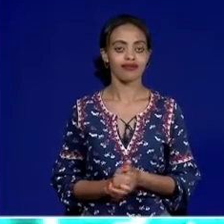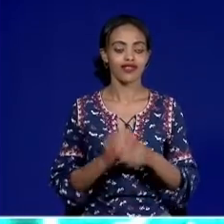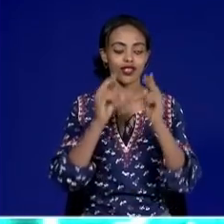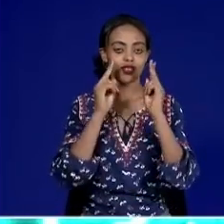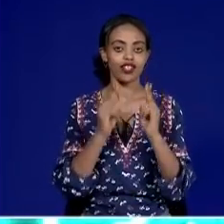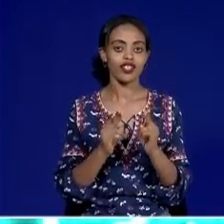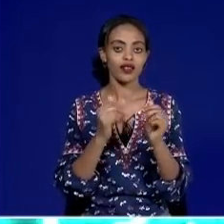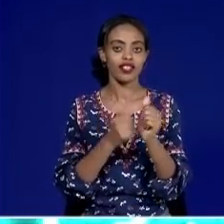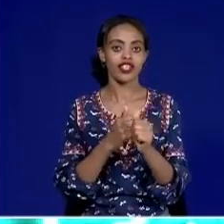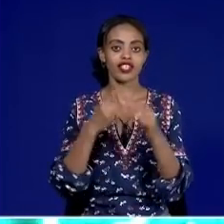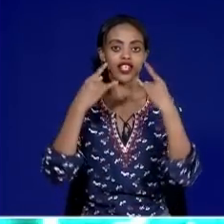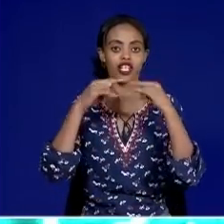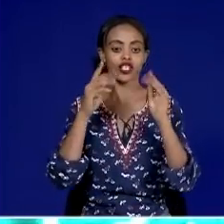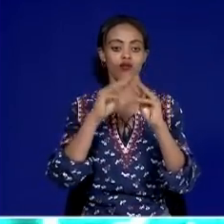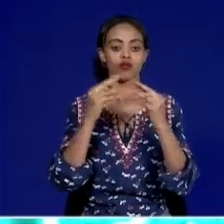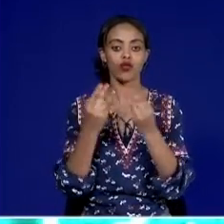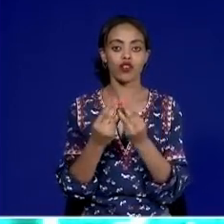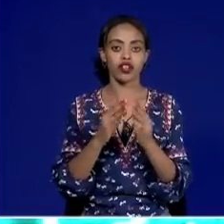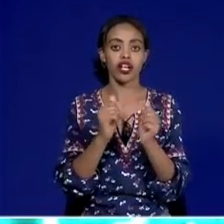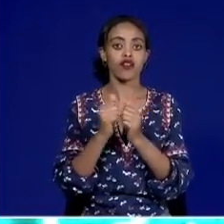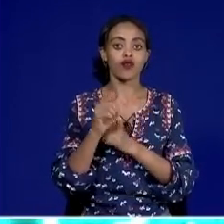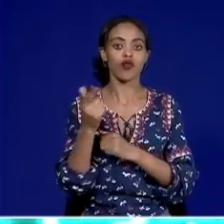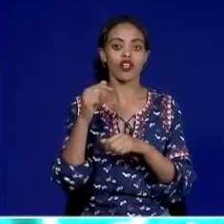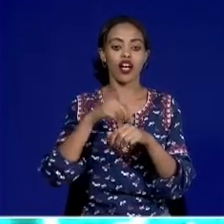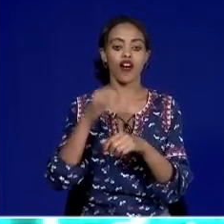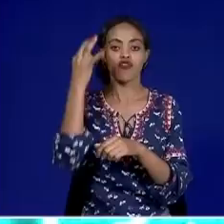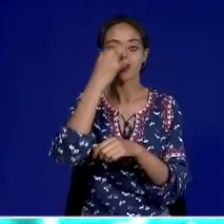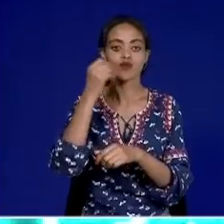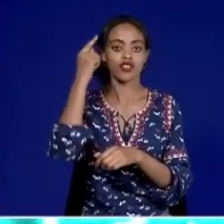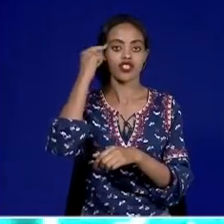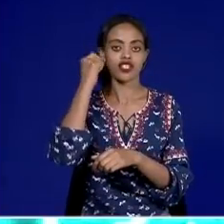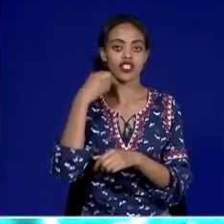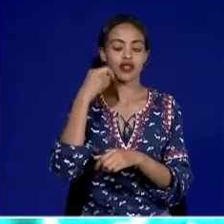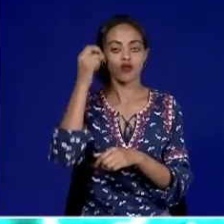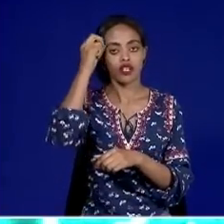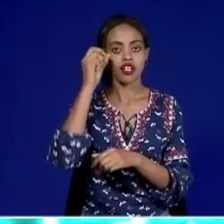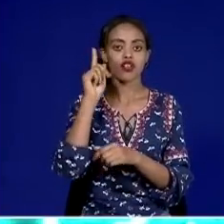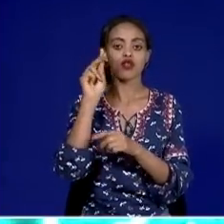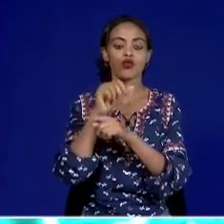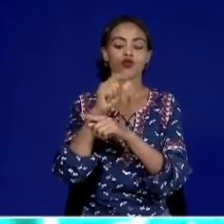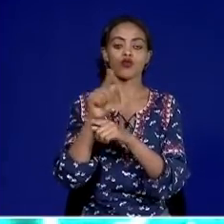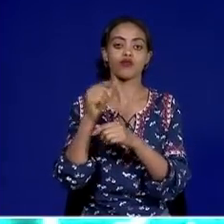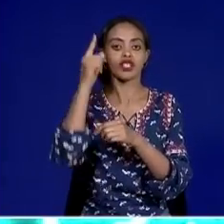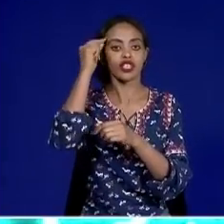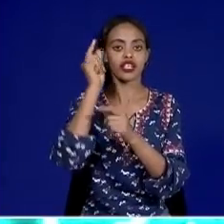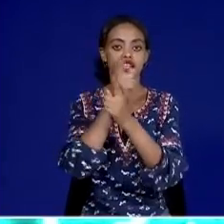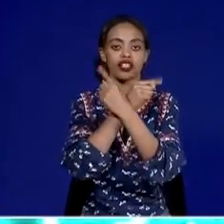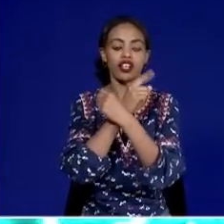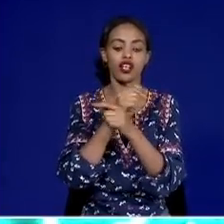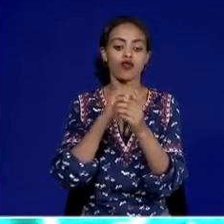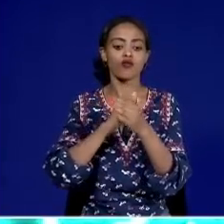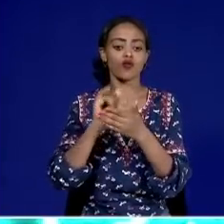ክቡራትን ክቡራናን ዜናታት ንምድለዋትን ድምፂ ወያነ ተሓሊፈኩም ኣብ ፌስቡክ ድምፂ ወያነ ትግርኛ ከምኡ ውን ዩቲዩብ፣ ትዊተር፣ ቴሌግራም ኣብ ስሩዕ